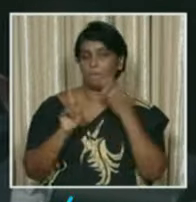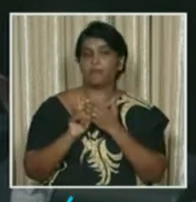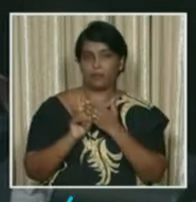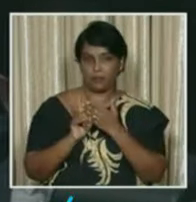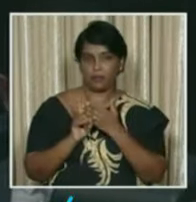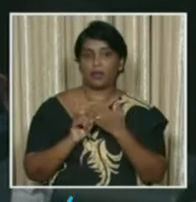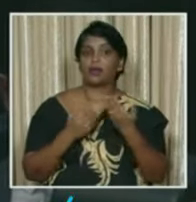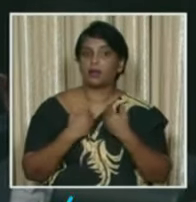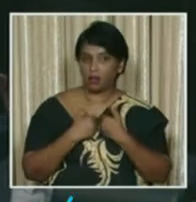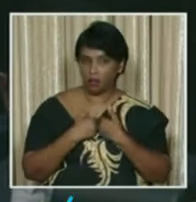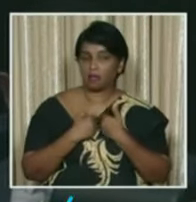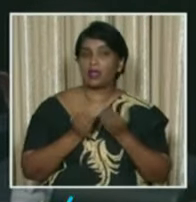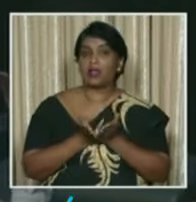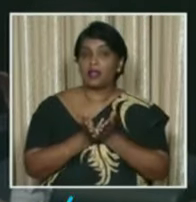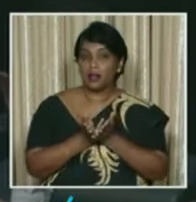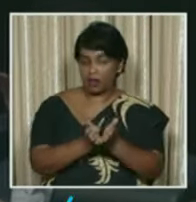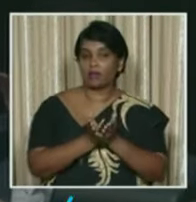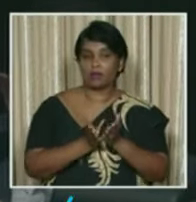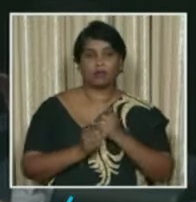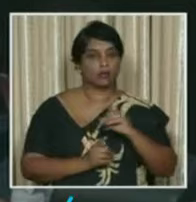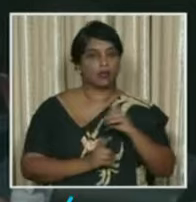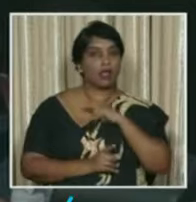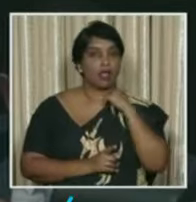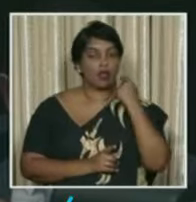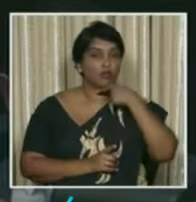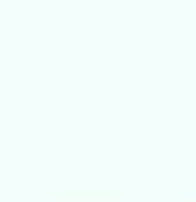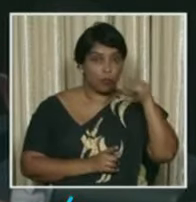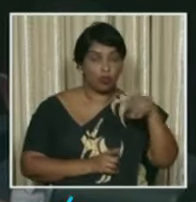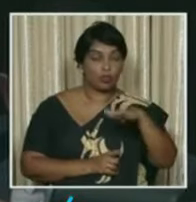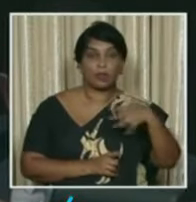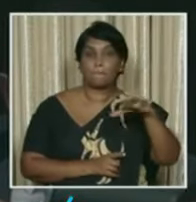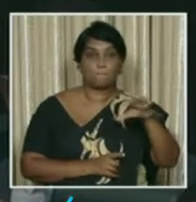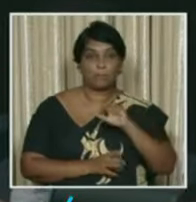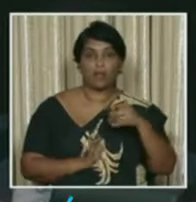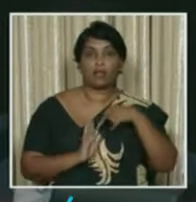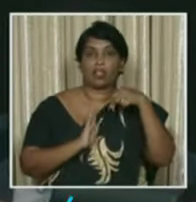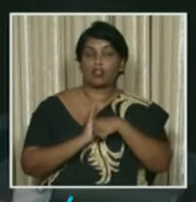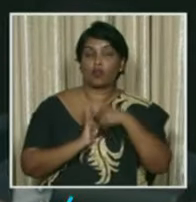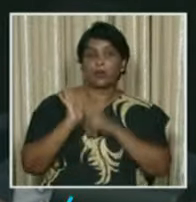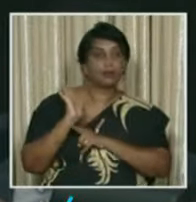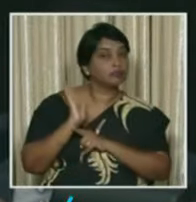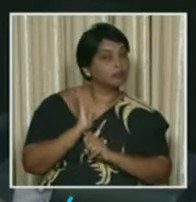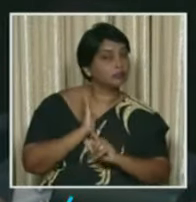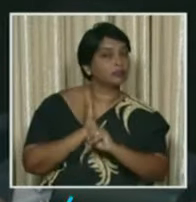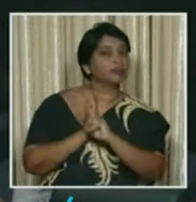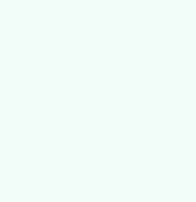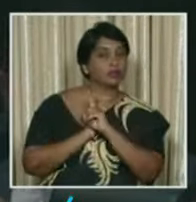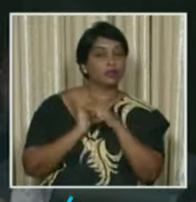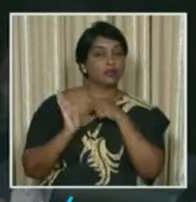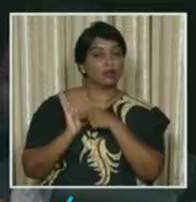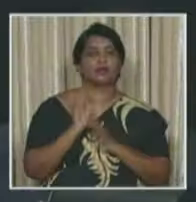බලපානවා. අපි අපේ නැව්ගාම ගමනාගමනය රතු මුහුද භාවිතා නොකර දකුණු අප්‍රිකාවේ එහා පැත්තෙන් ගියොත් මේ පැත්තේ බඩු